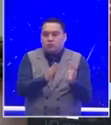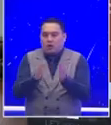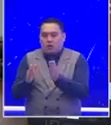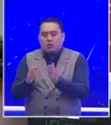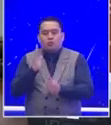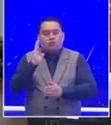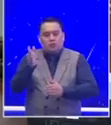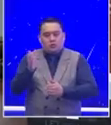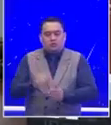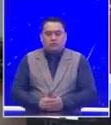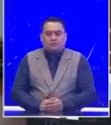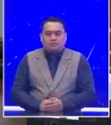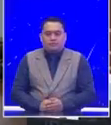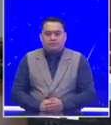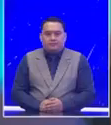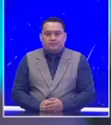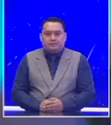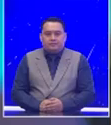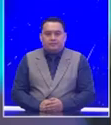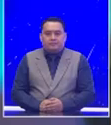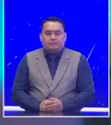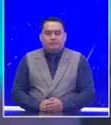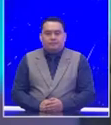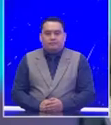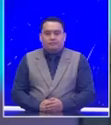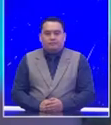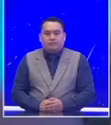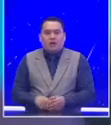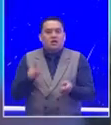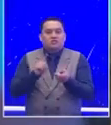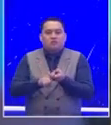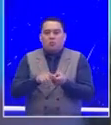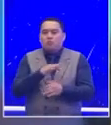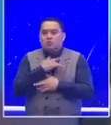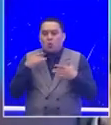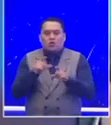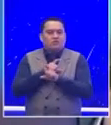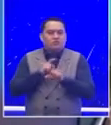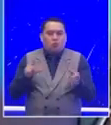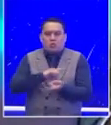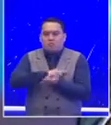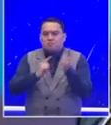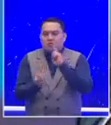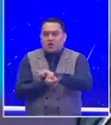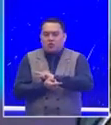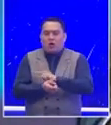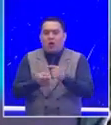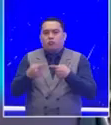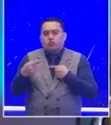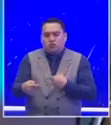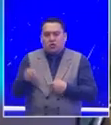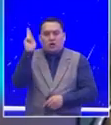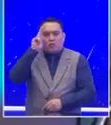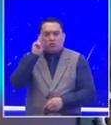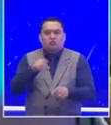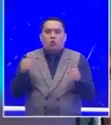получать зарплату в прежнем объеме. В связи с тем, что многие школы переходят и перейдут сейчас на дистанционное обучение,